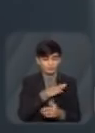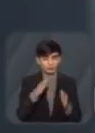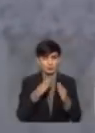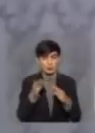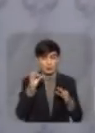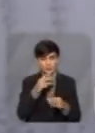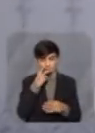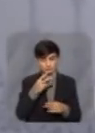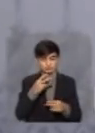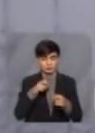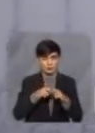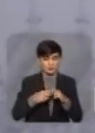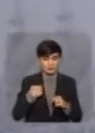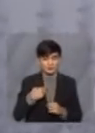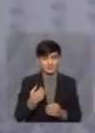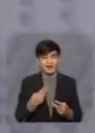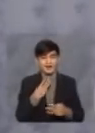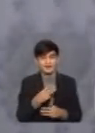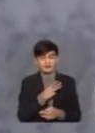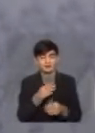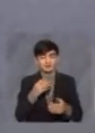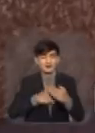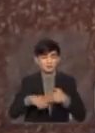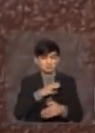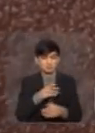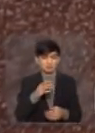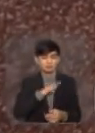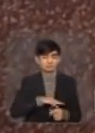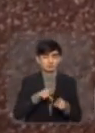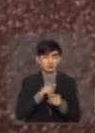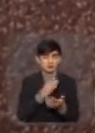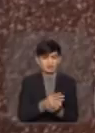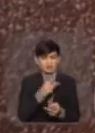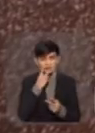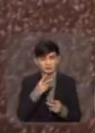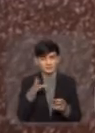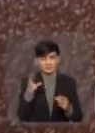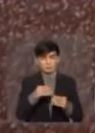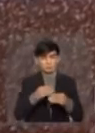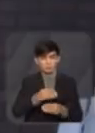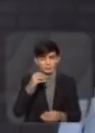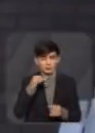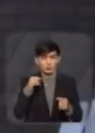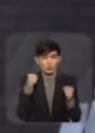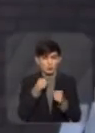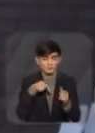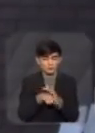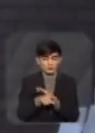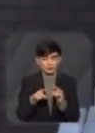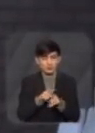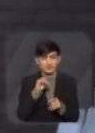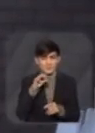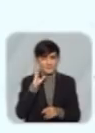үйдің жағдайын көргеннен кейін қуанышымыз су сепкендей басылды дейді. Келбетіне көз тоймайтын үйдің қабырғалары жұқа, іші суық екенін айтады. Әлі су